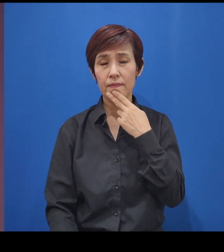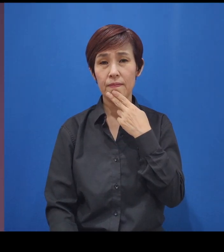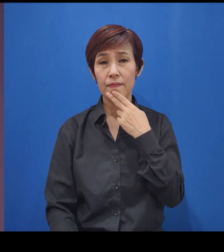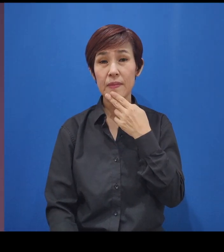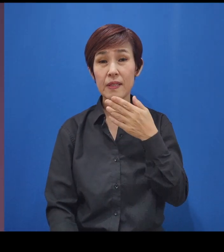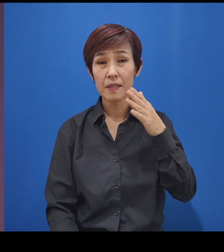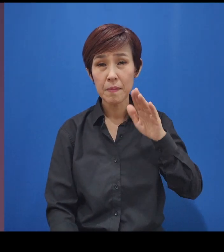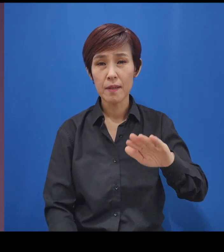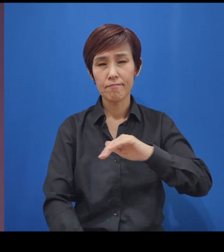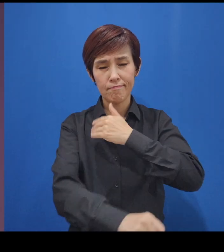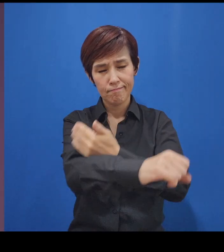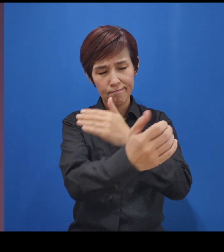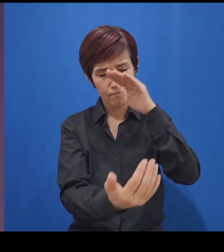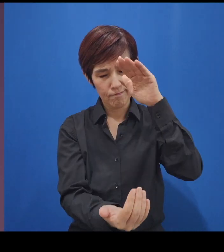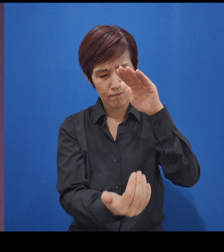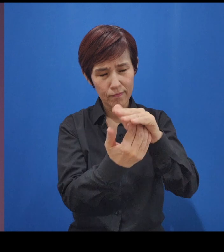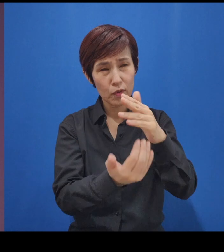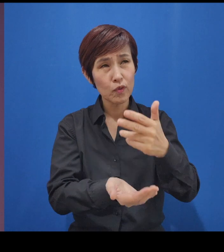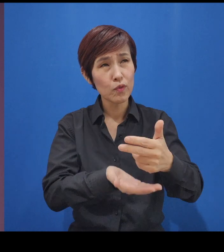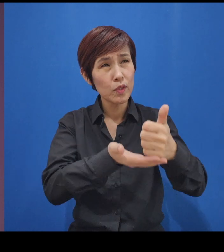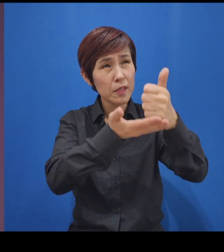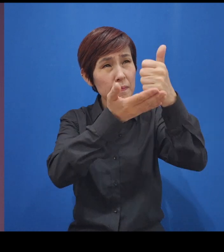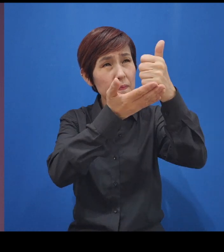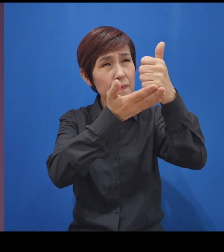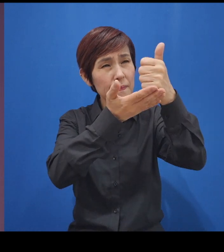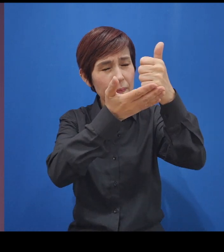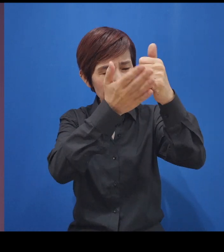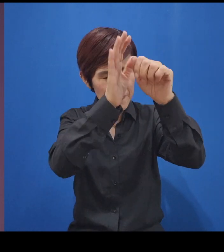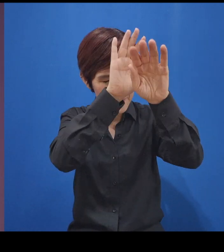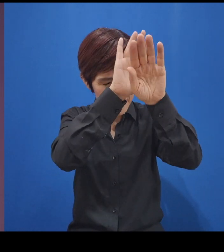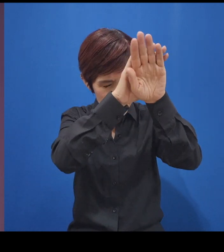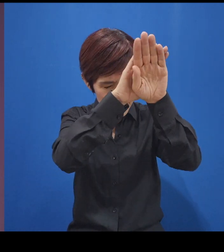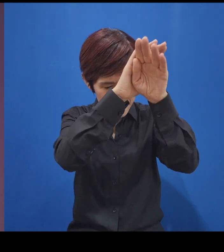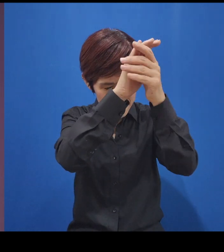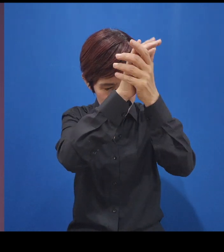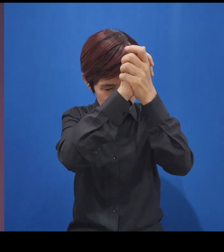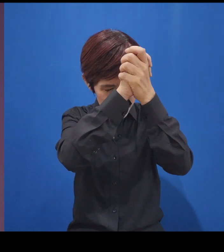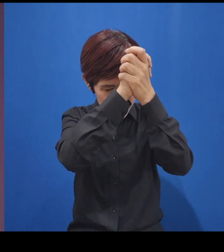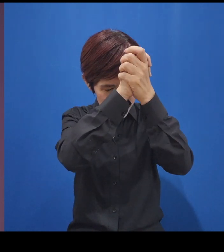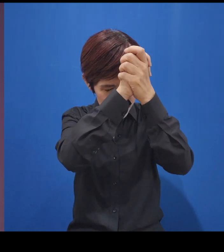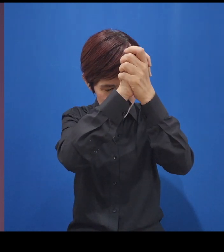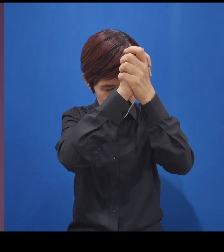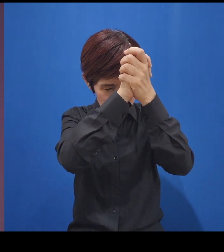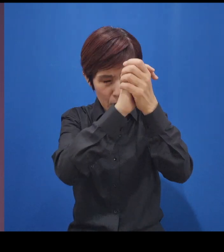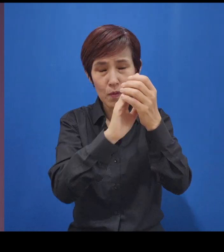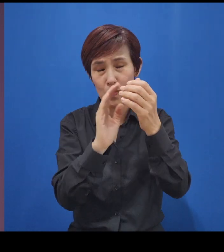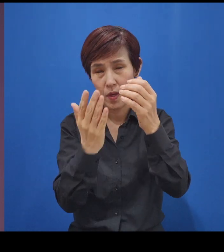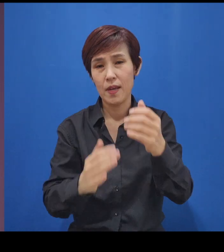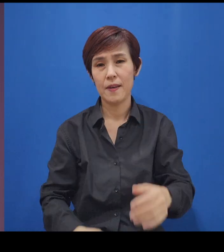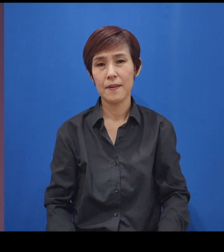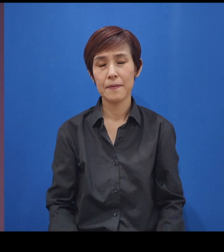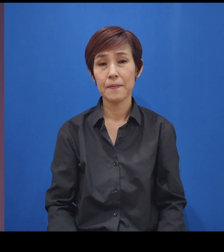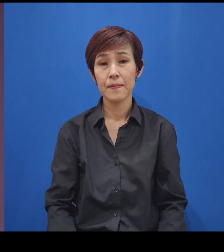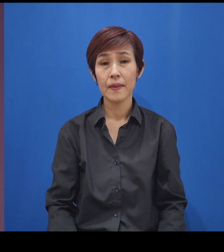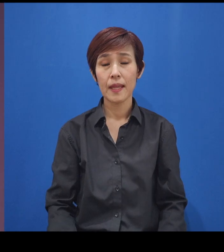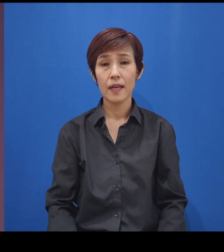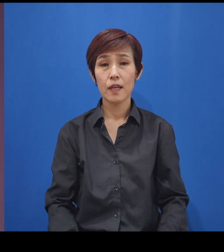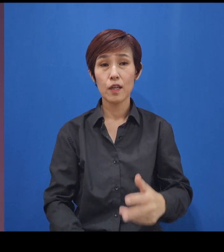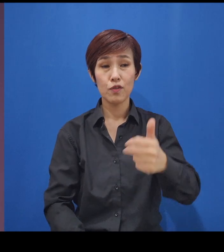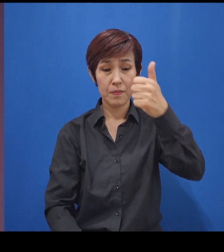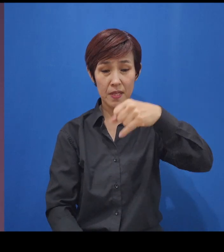그 권능 많으신 주의 손에 내가 올려만 두면 되는데 그 주의 자녀 받을